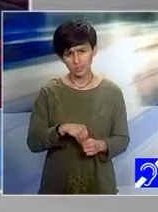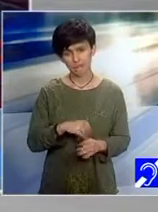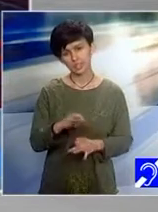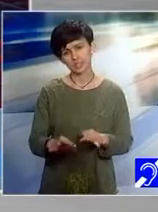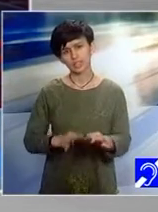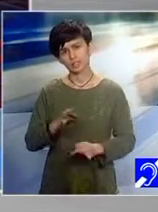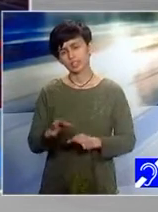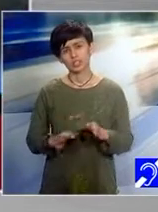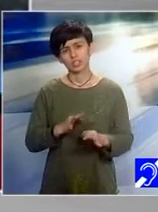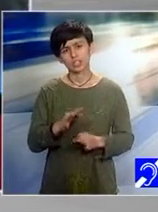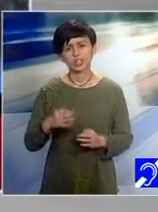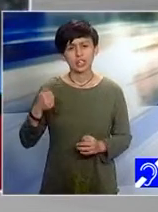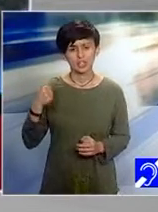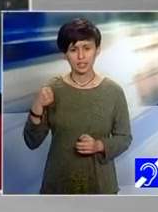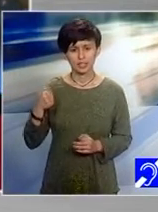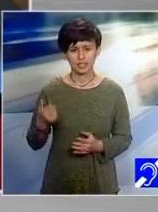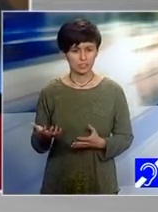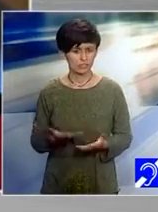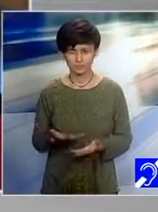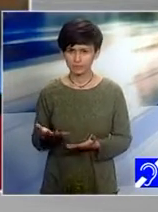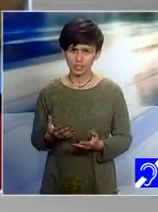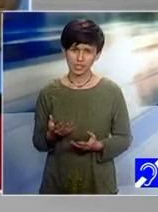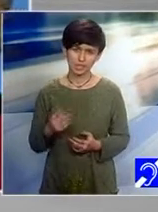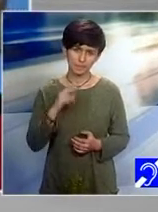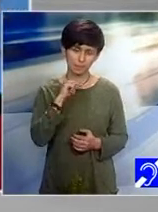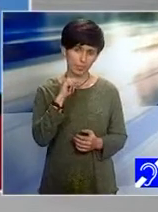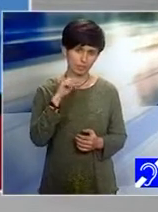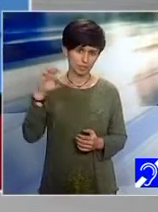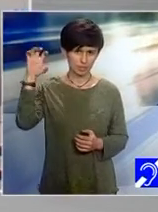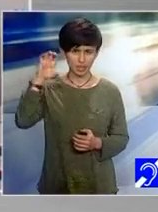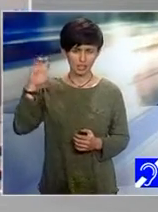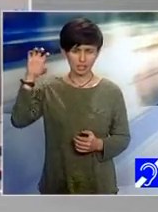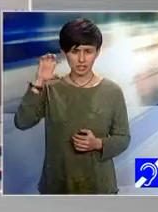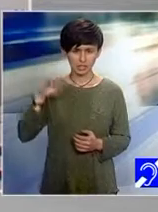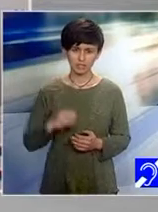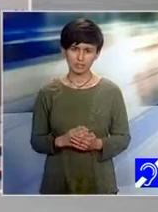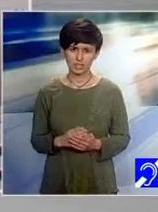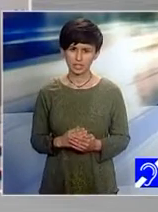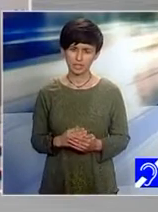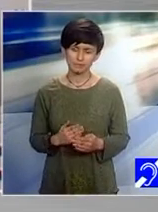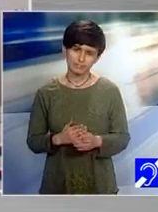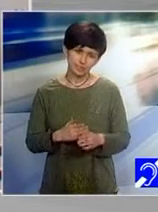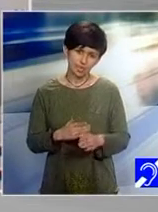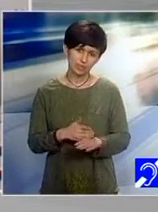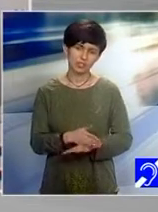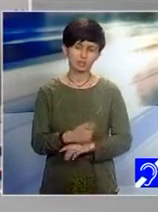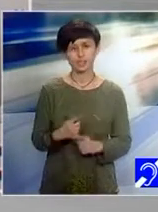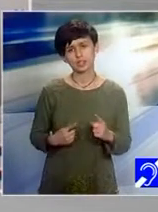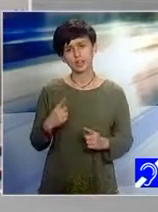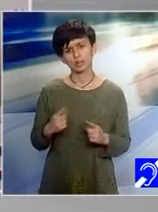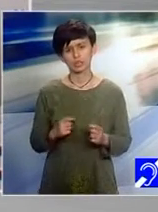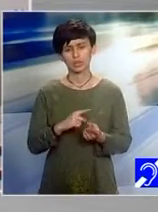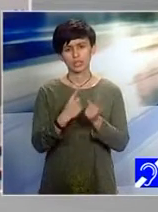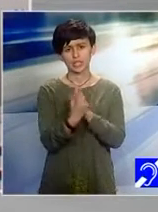tradiționale armenești care, vorbind de Transilvania, au trecut prin niște metamorfoze,